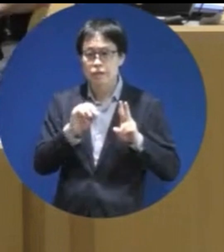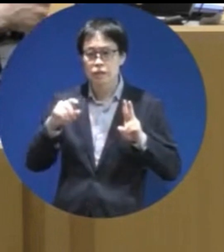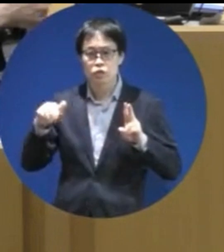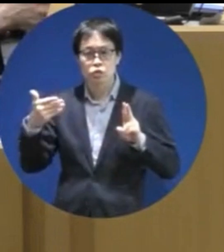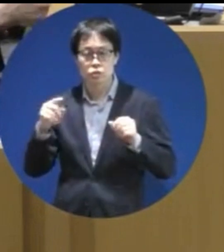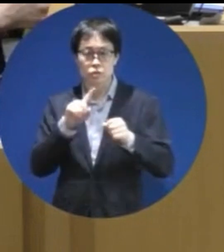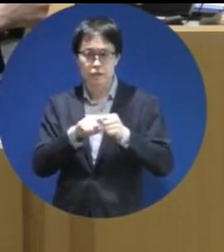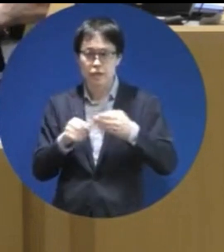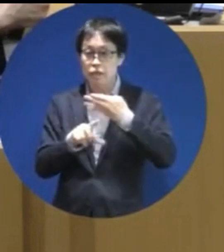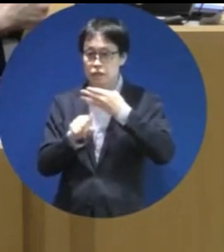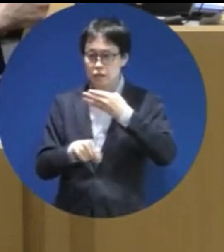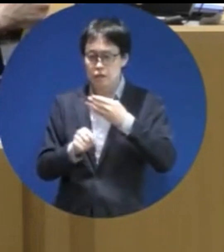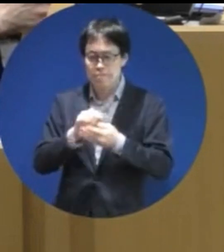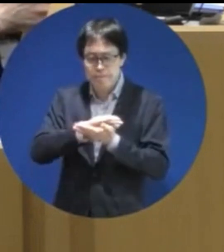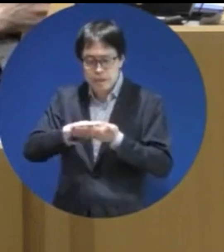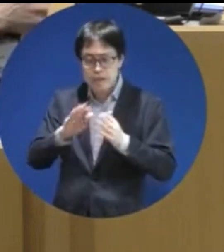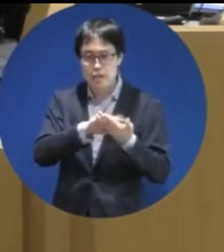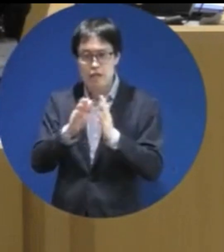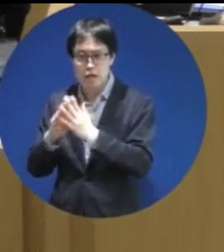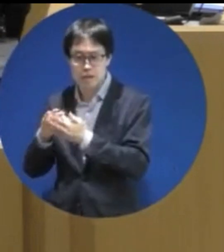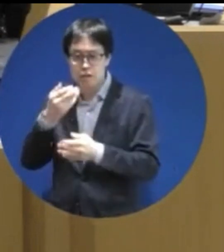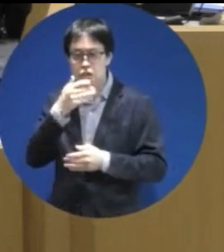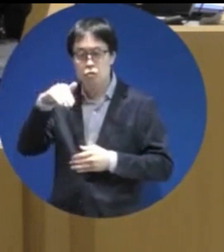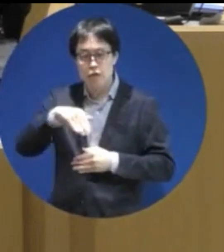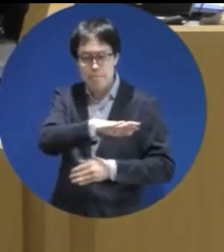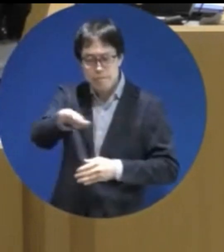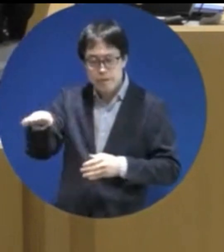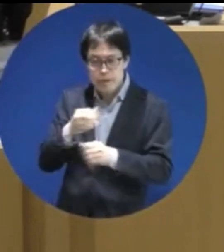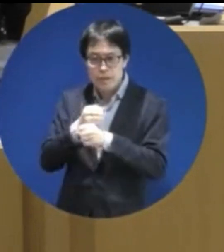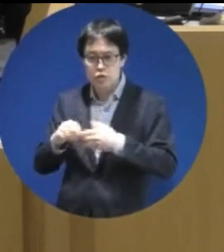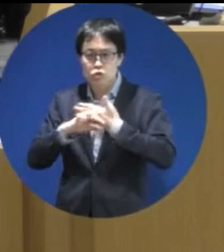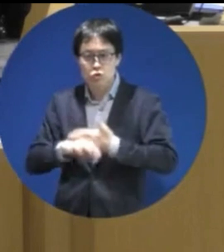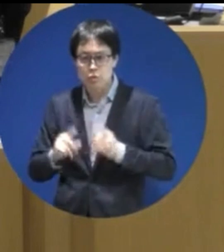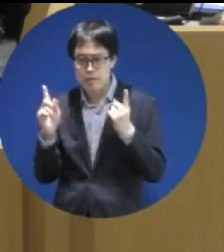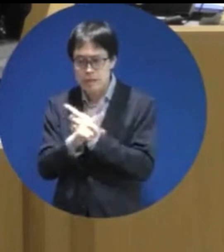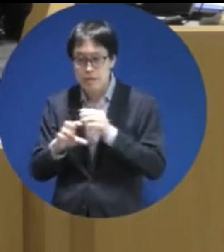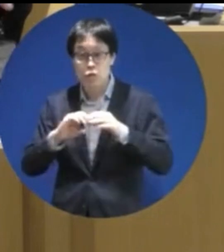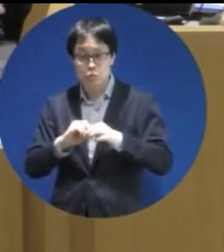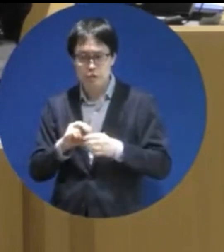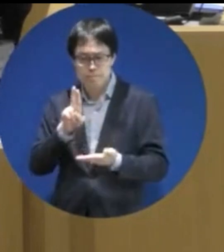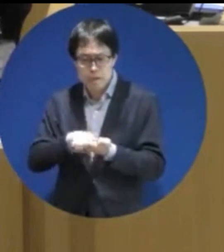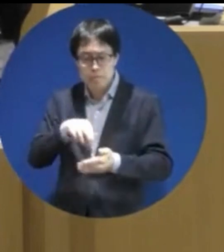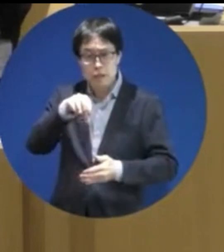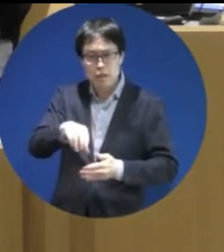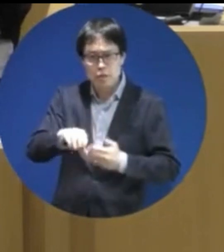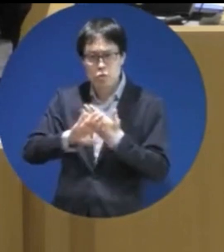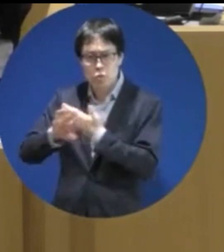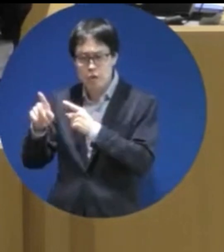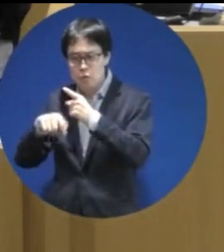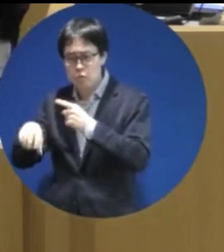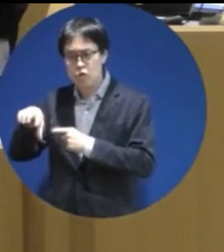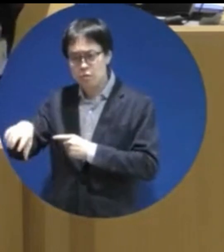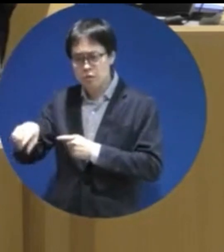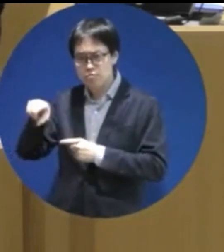にきれいな街渋谷をみんなで作る条例の改正に伴い指定喫煙所以外の屋外公共の場所